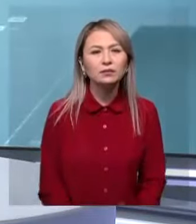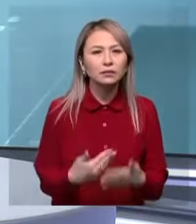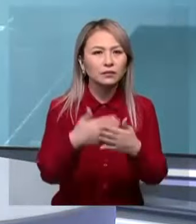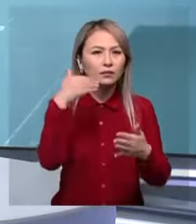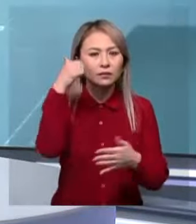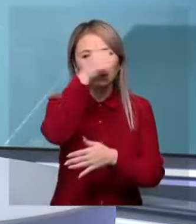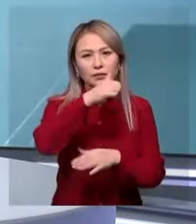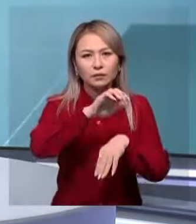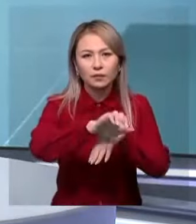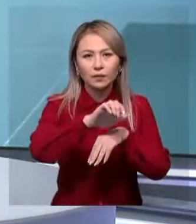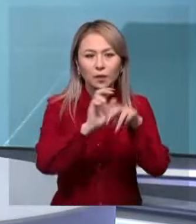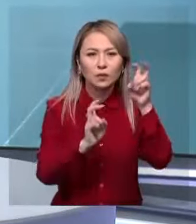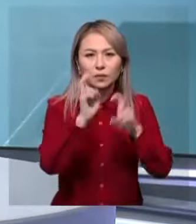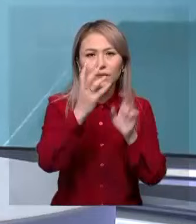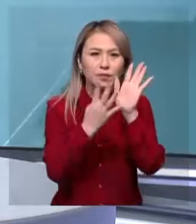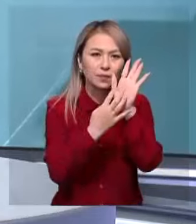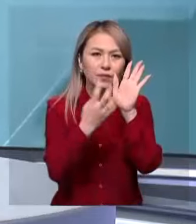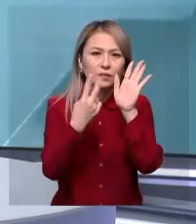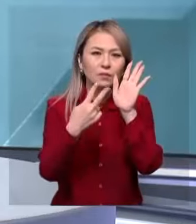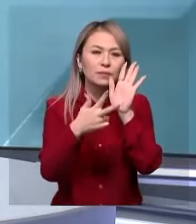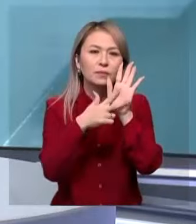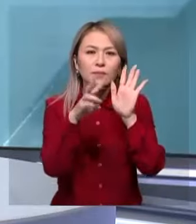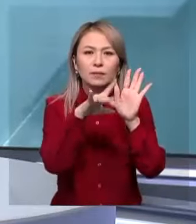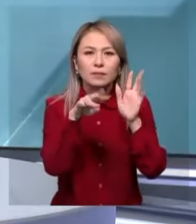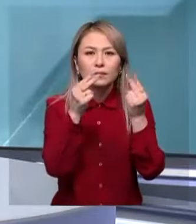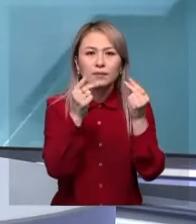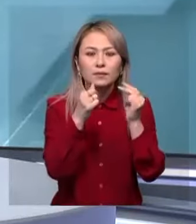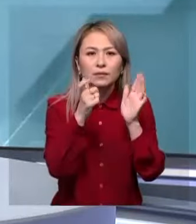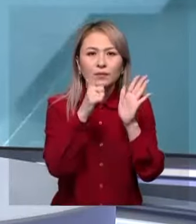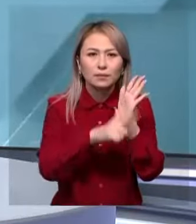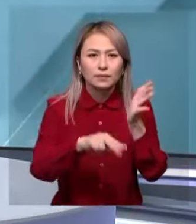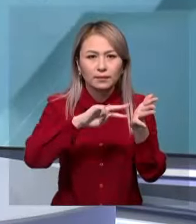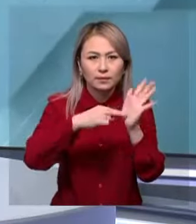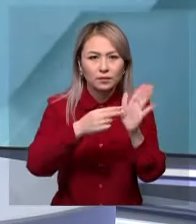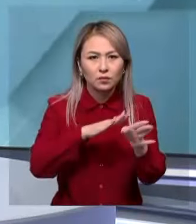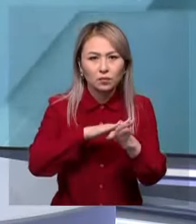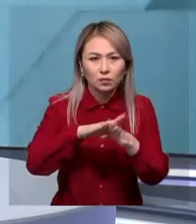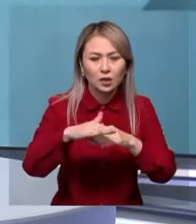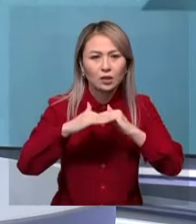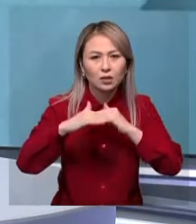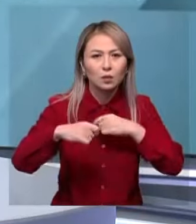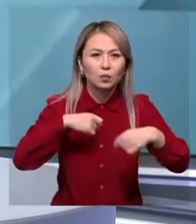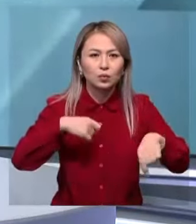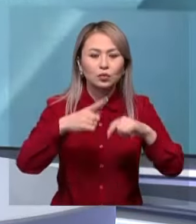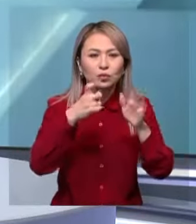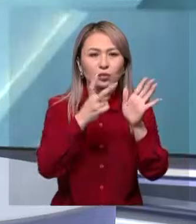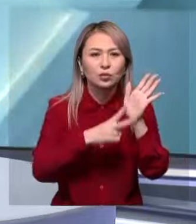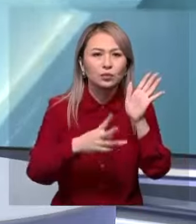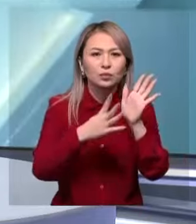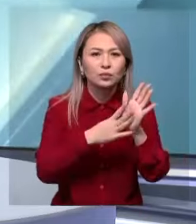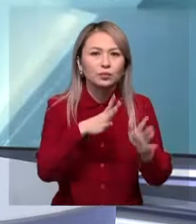Былтыр өңдеу өнеркәсібінде 928 миллиард теңгеге 170 жоба іске асырылды. Сондай-ақ отандық тауар